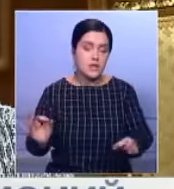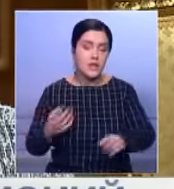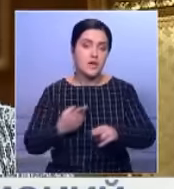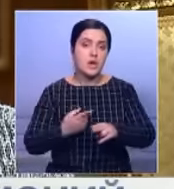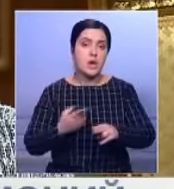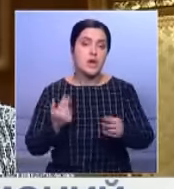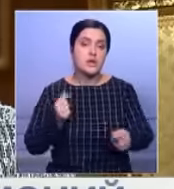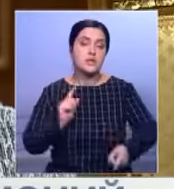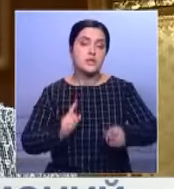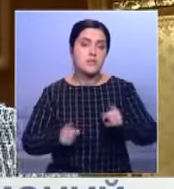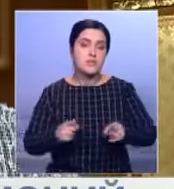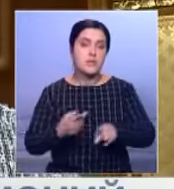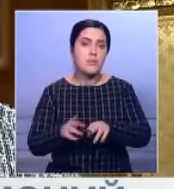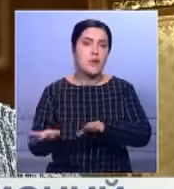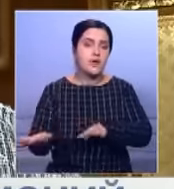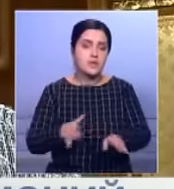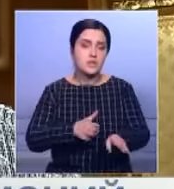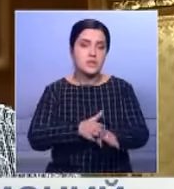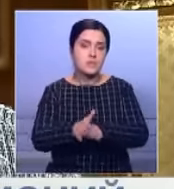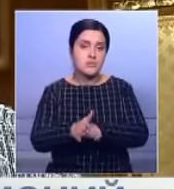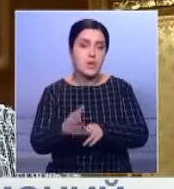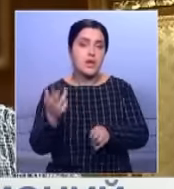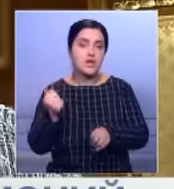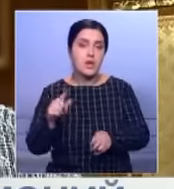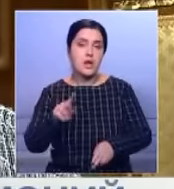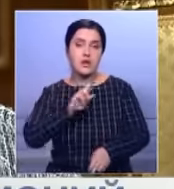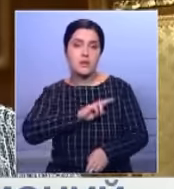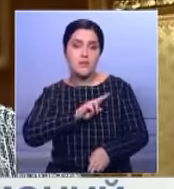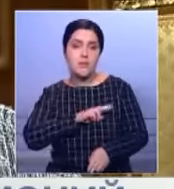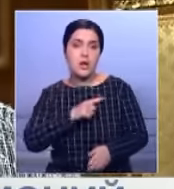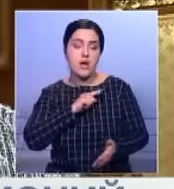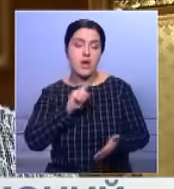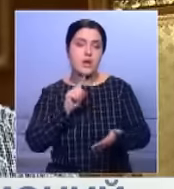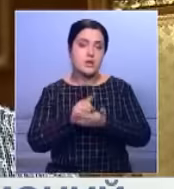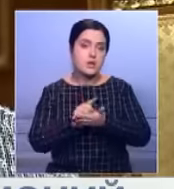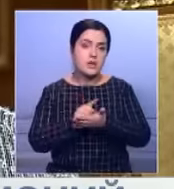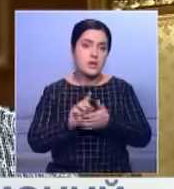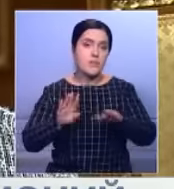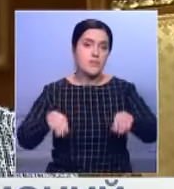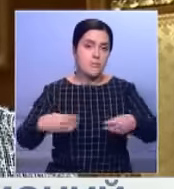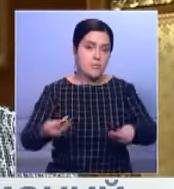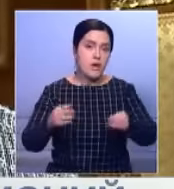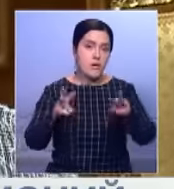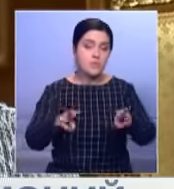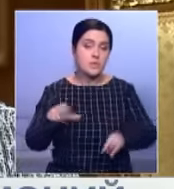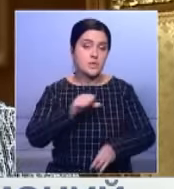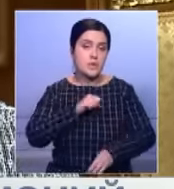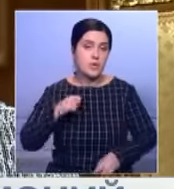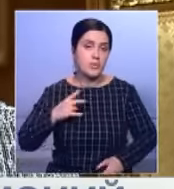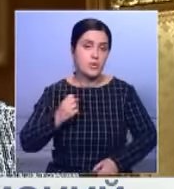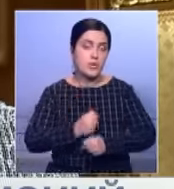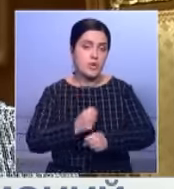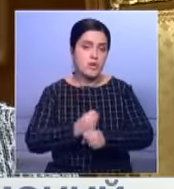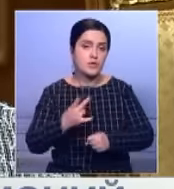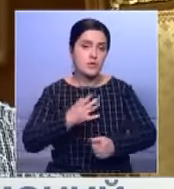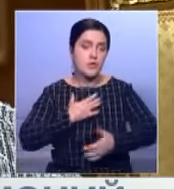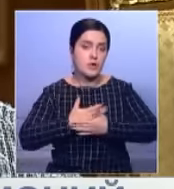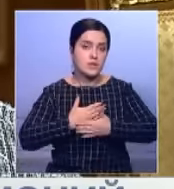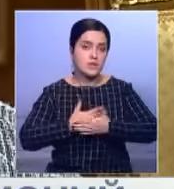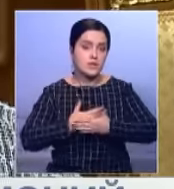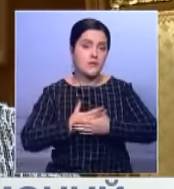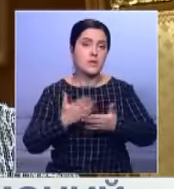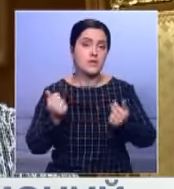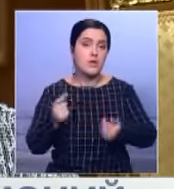действительно организационно-исполнительные такие функции, которыми должен обладать правительство. Поэтому это,